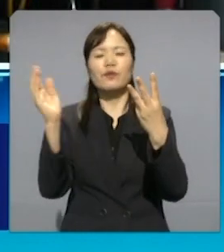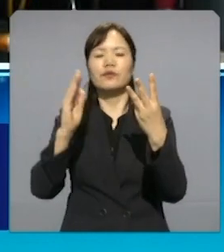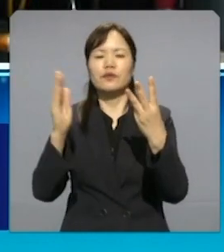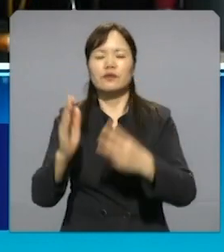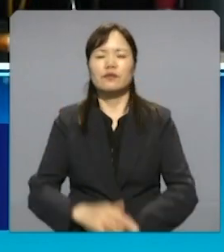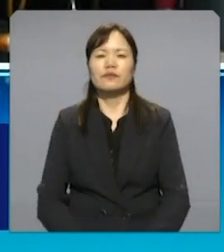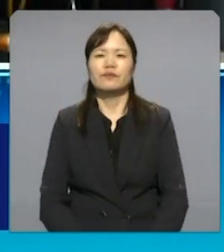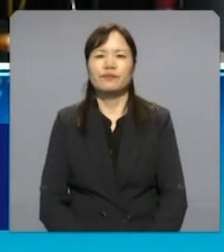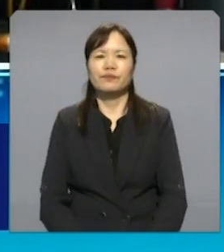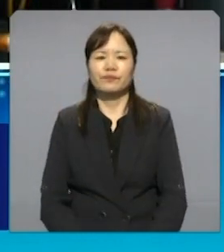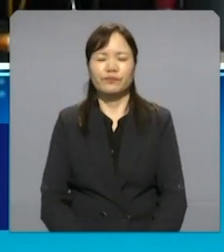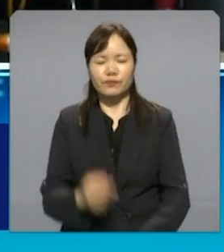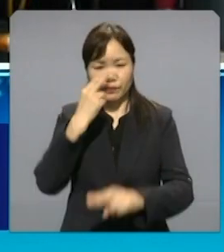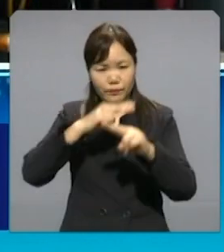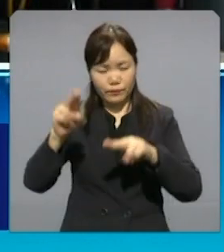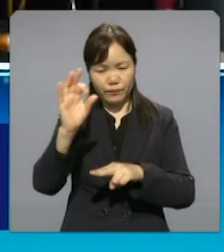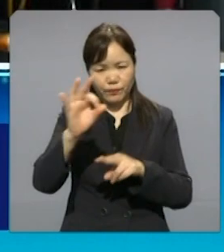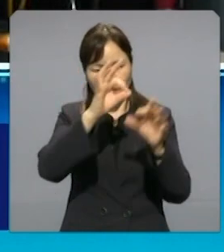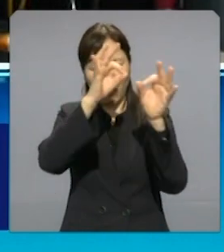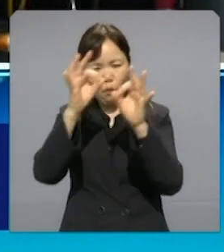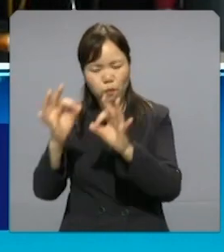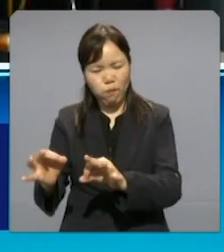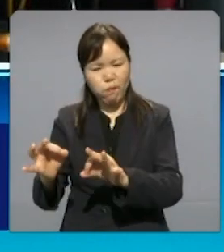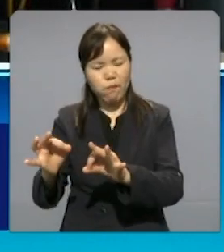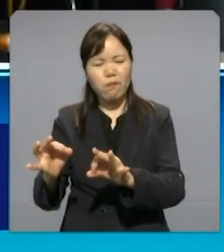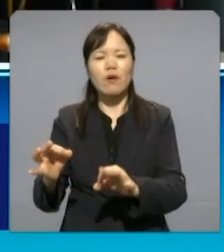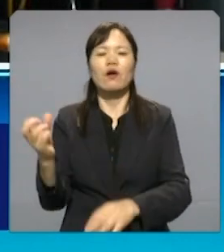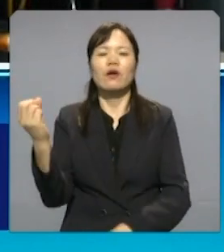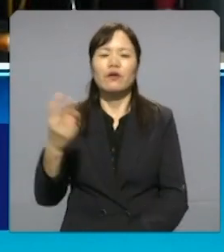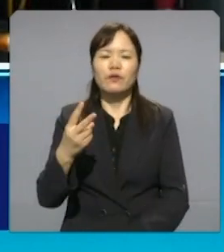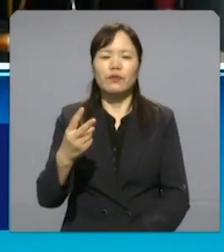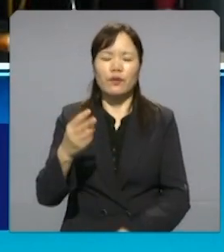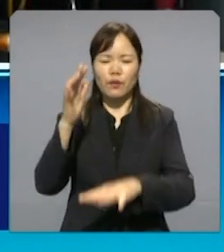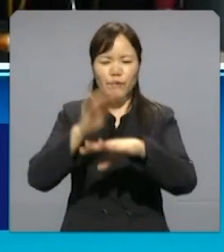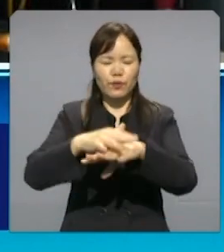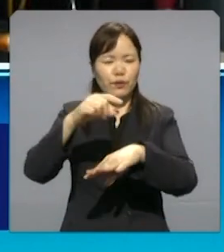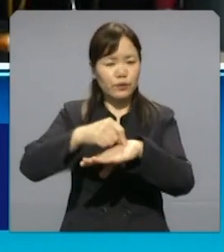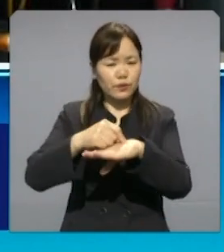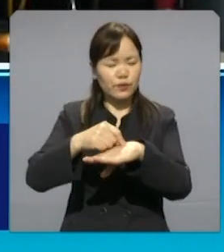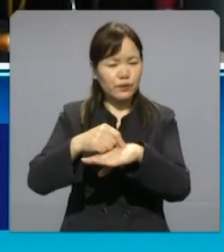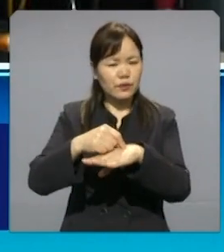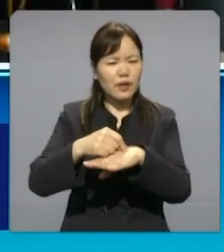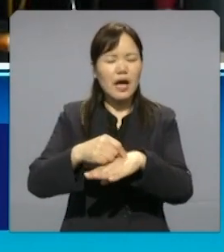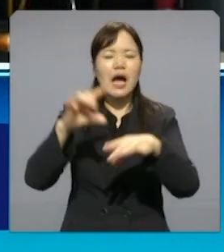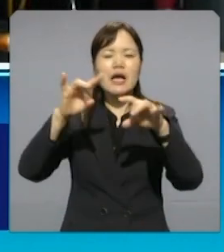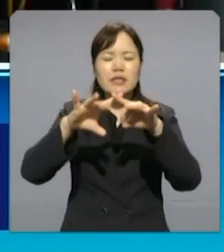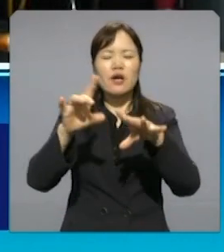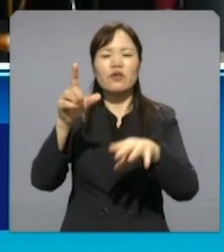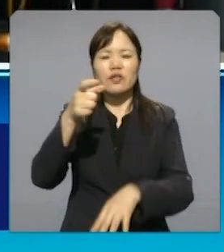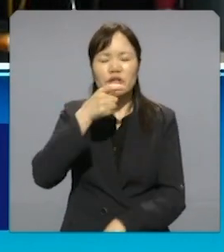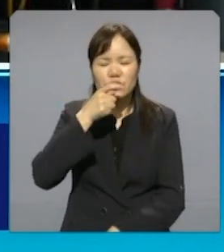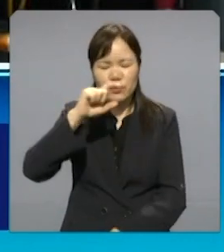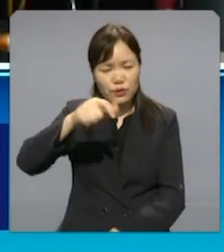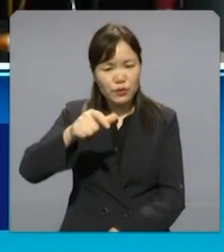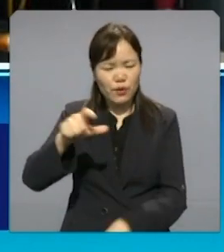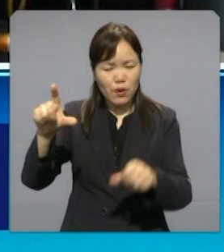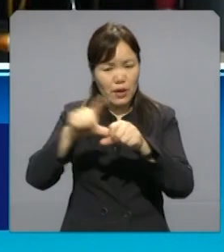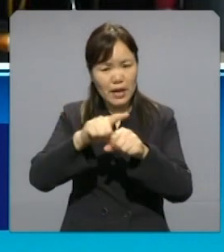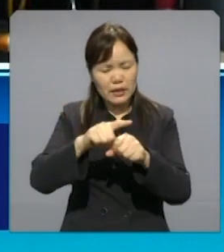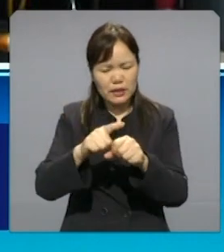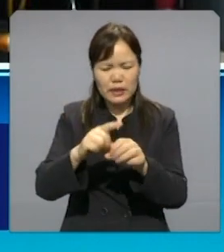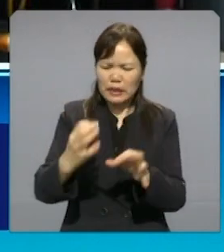떨어졌습니다. 석유류 가격이 큰 폭으로 하락하고 농축산물과 전기, 수도, 가스 요금 등의